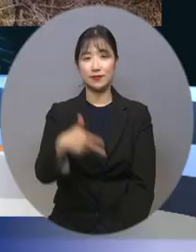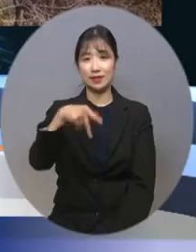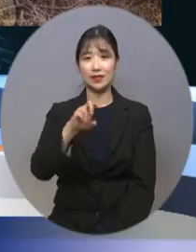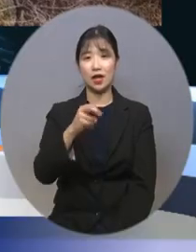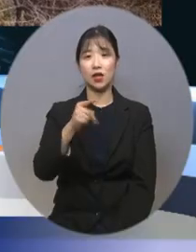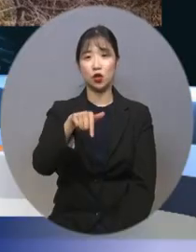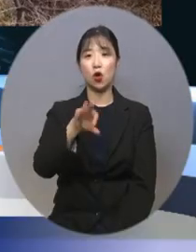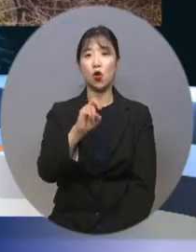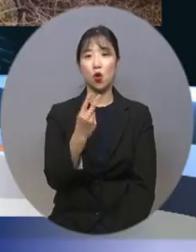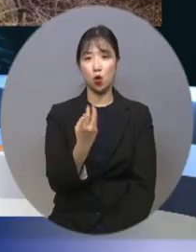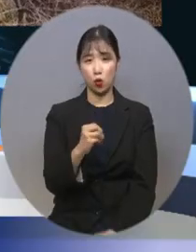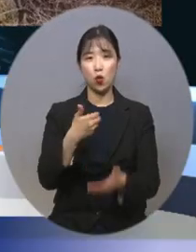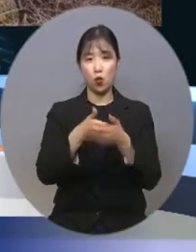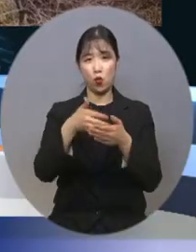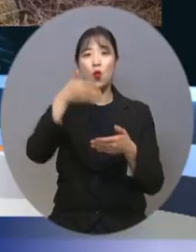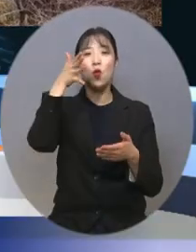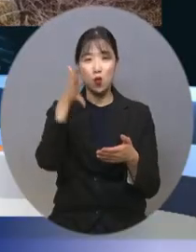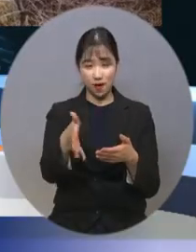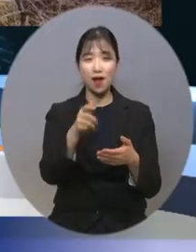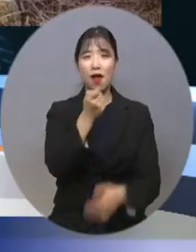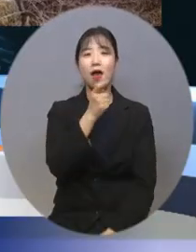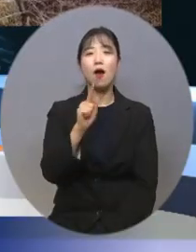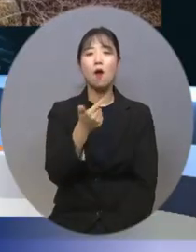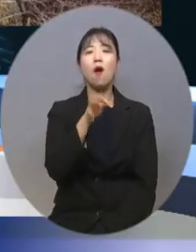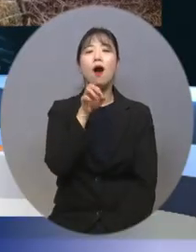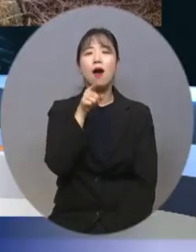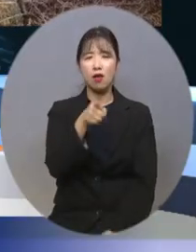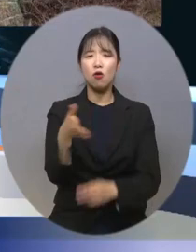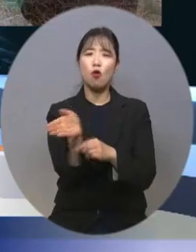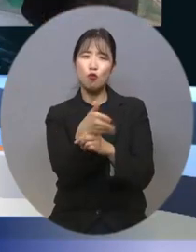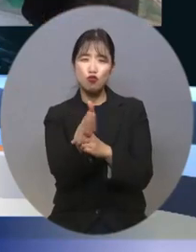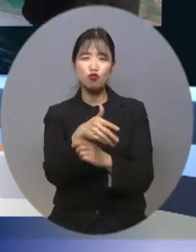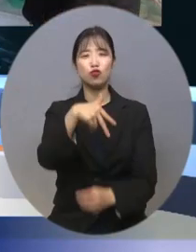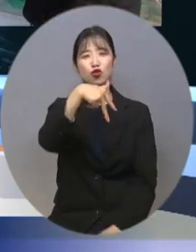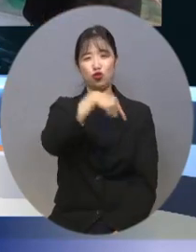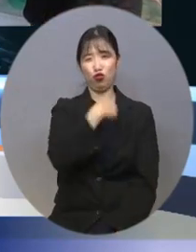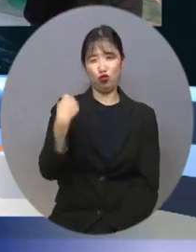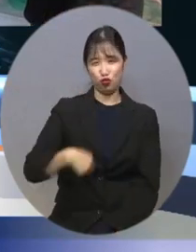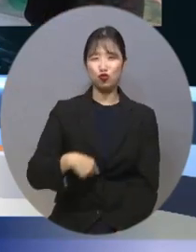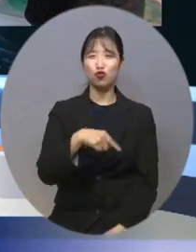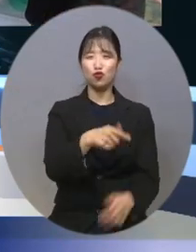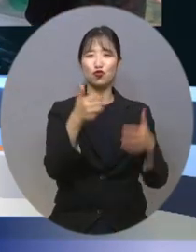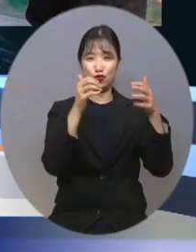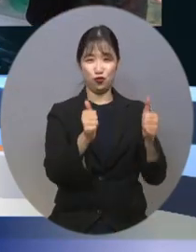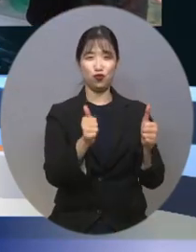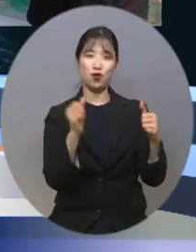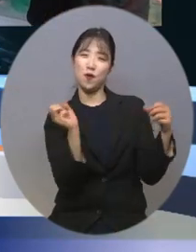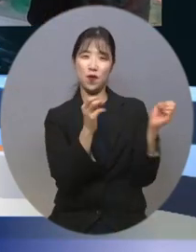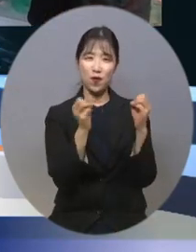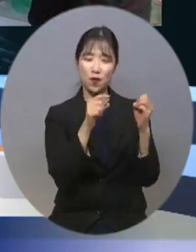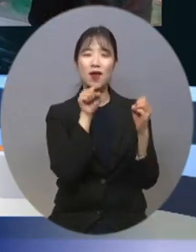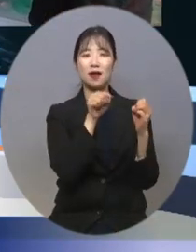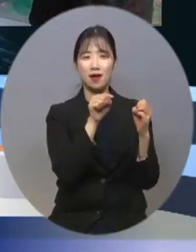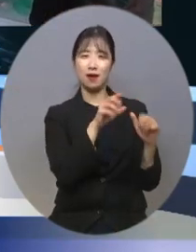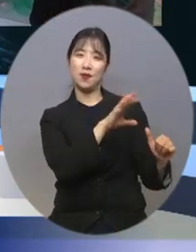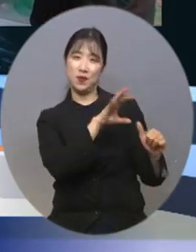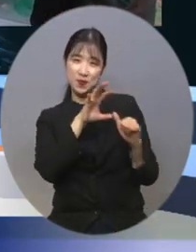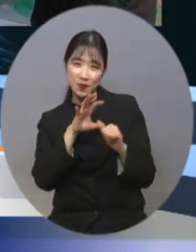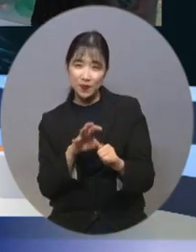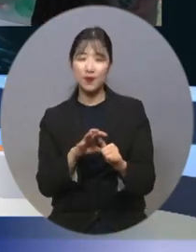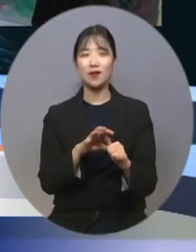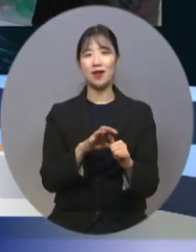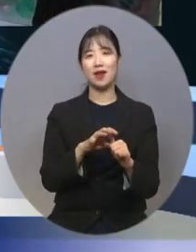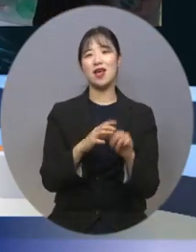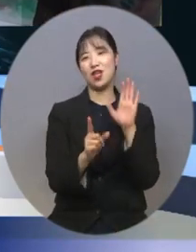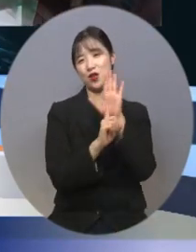장덕용 작가가 중국 장자와 해자가 연못 속 물고기를 보며 나눈 대화에서 비롯된 관어를 주제로 초대전을